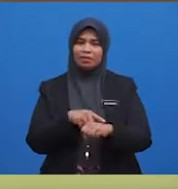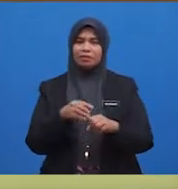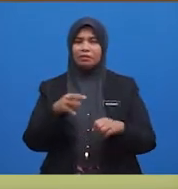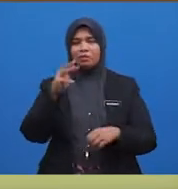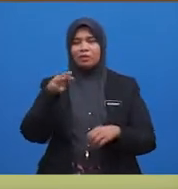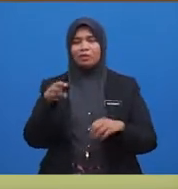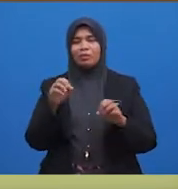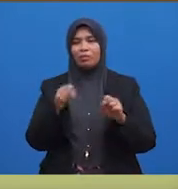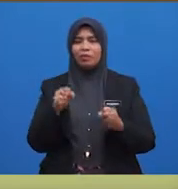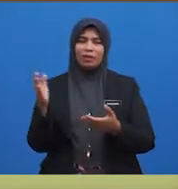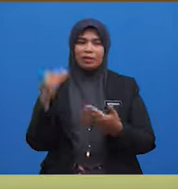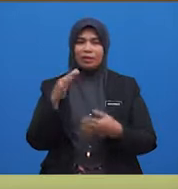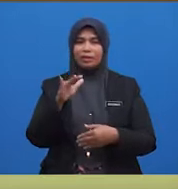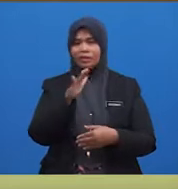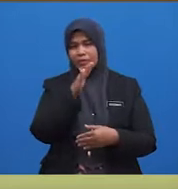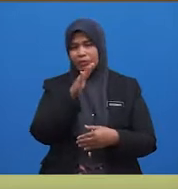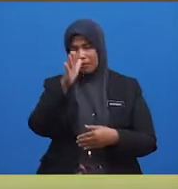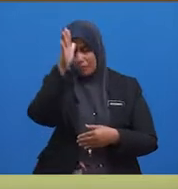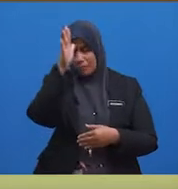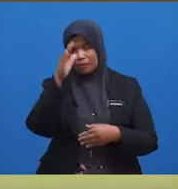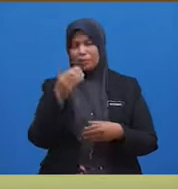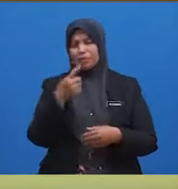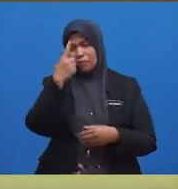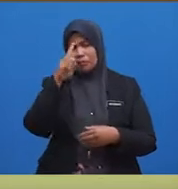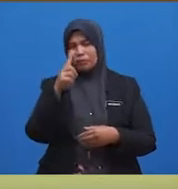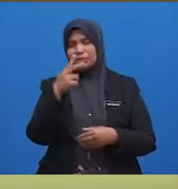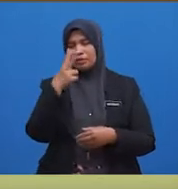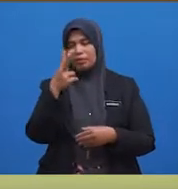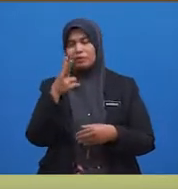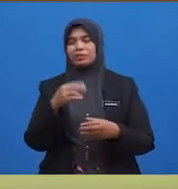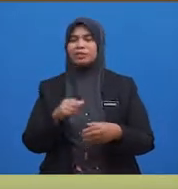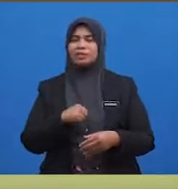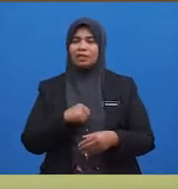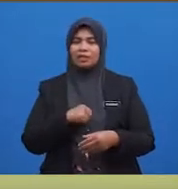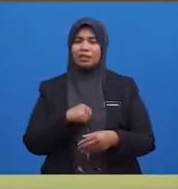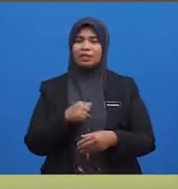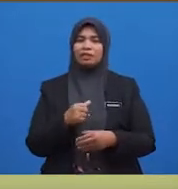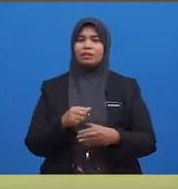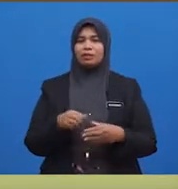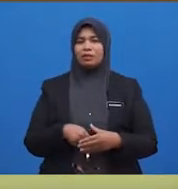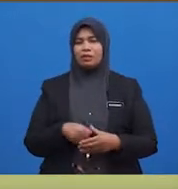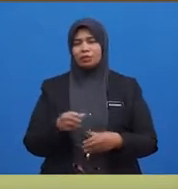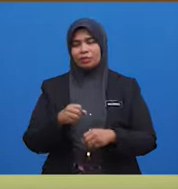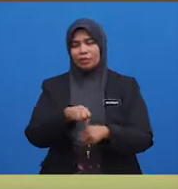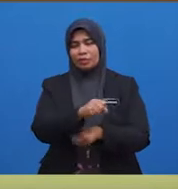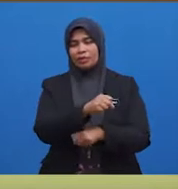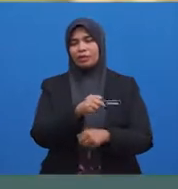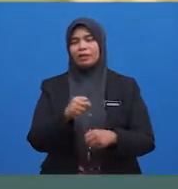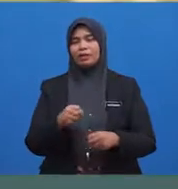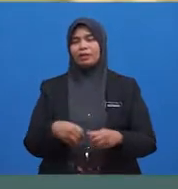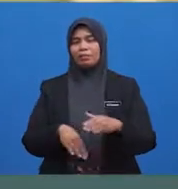mengajak ibu bapa merasai sendiri pengalaman menyusuri laluan lombong biji timah bawah tanah di Sungai